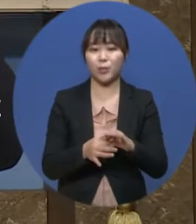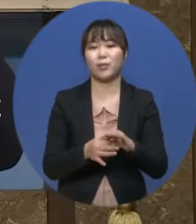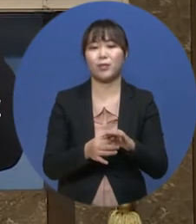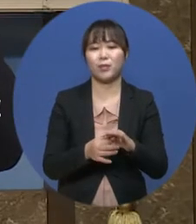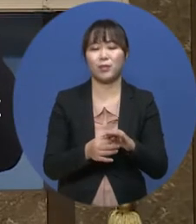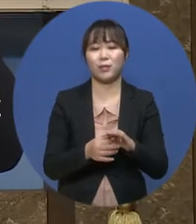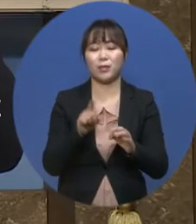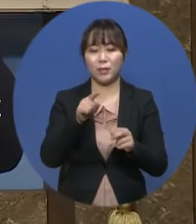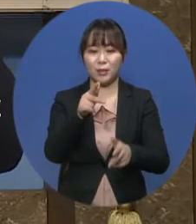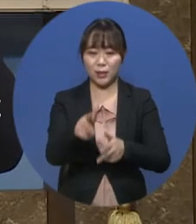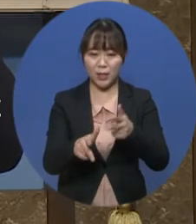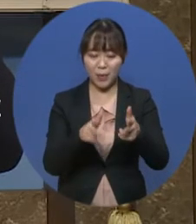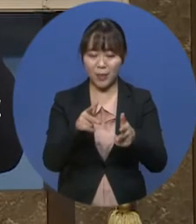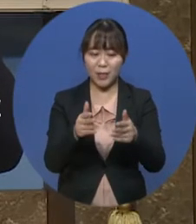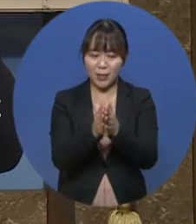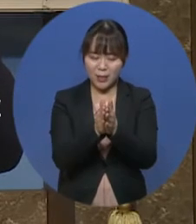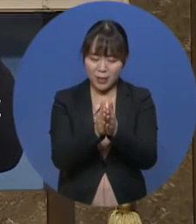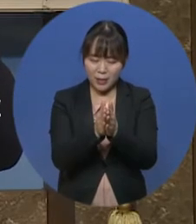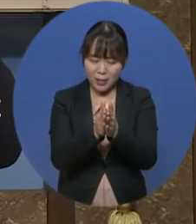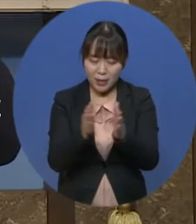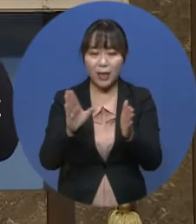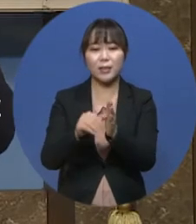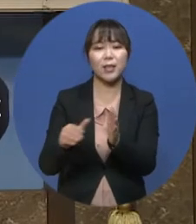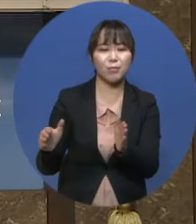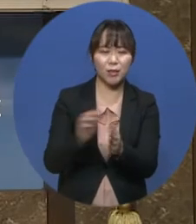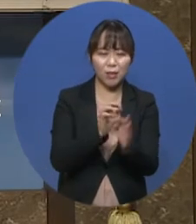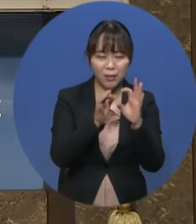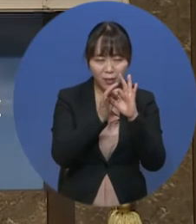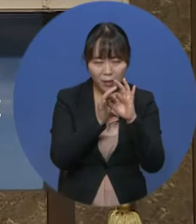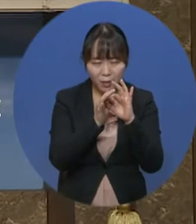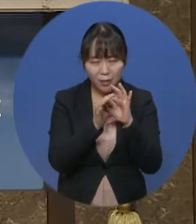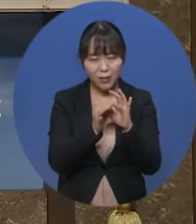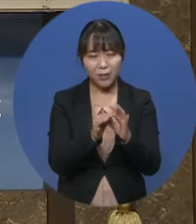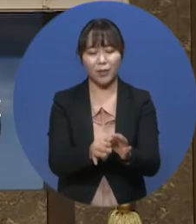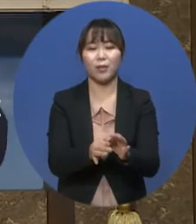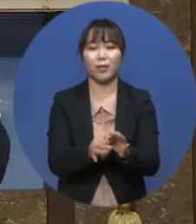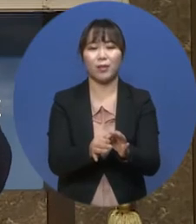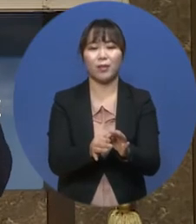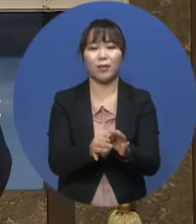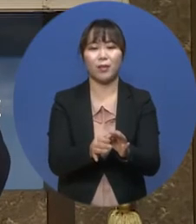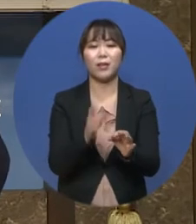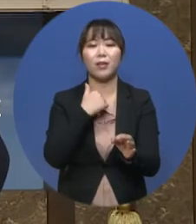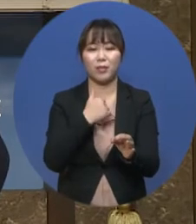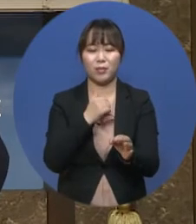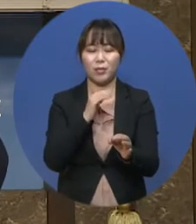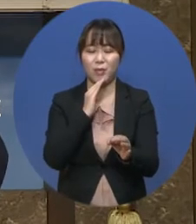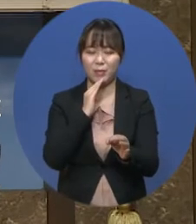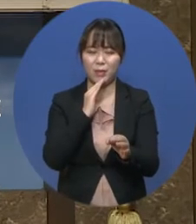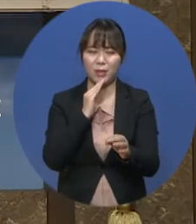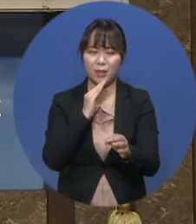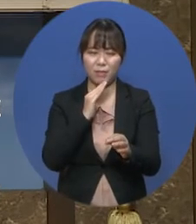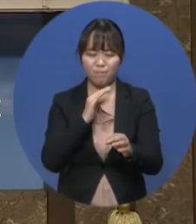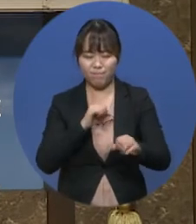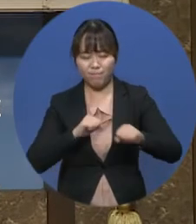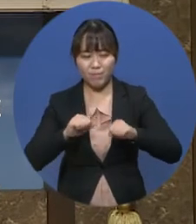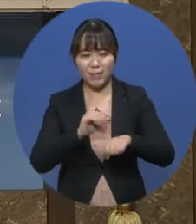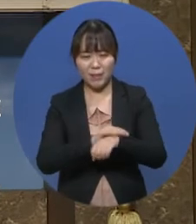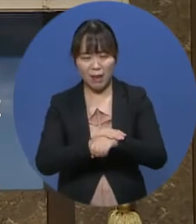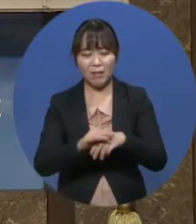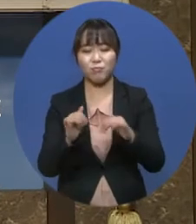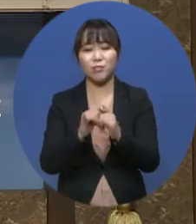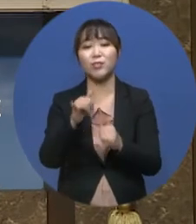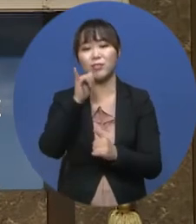그 사업이 시작됐을 때부터 쭉 이렇게 해 오신 아주 그런 적극적인 선생님들이